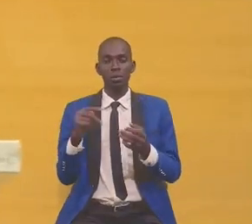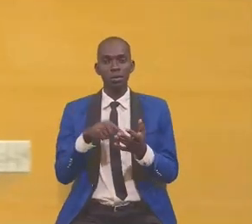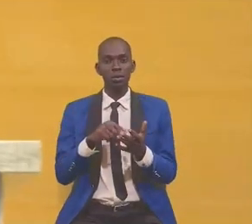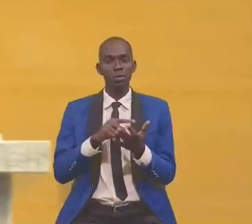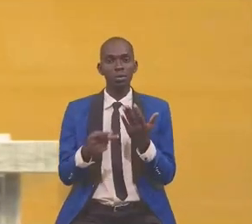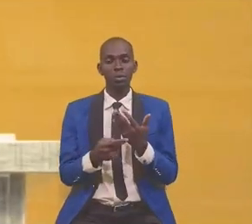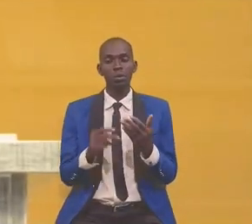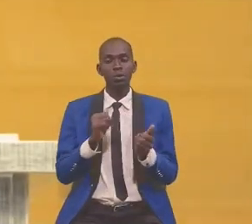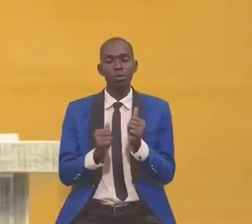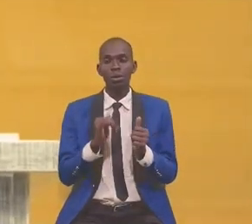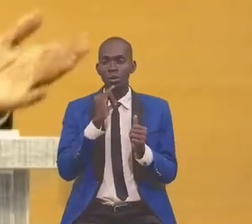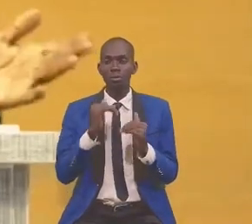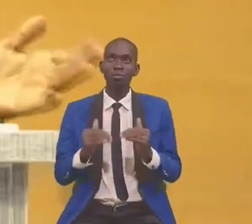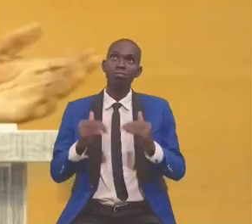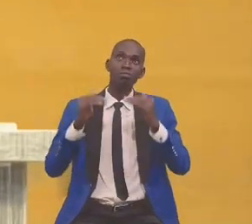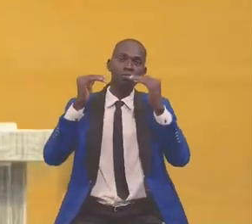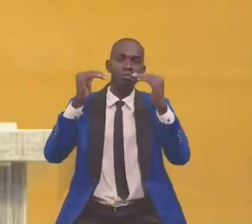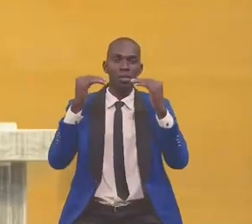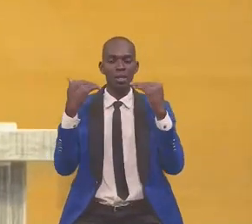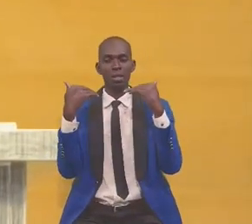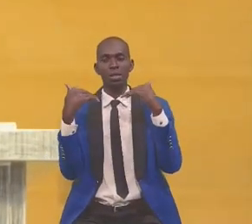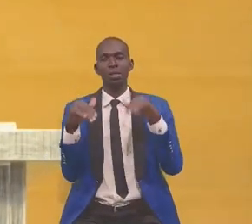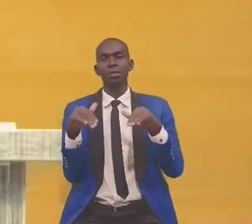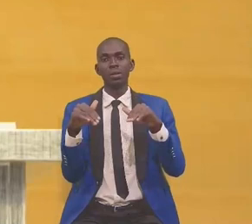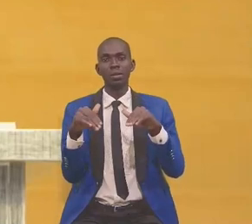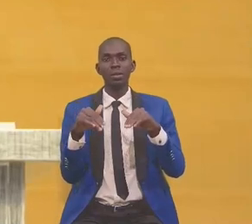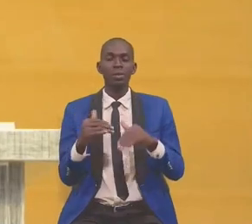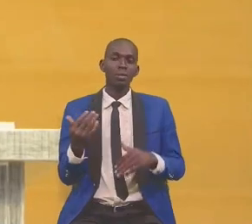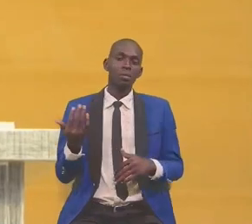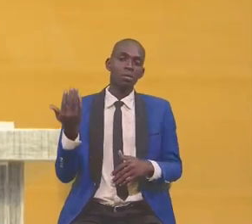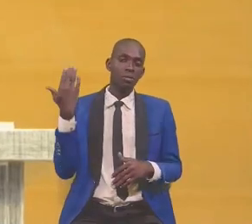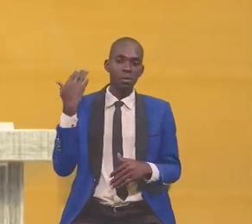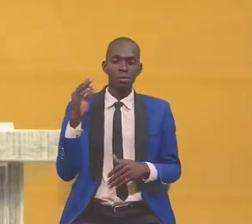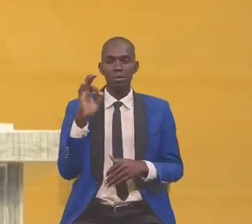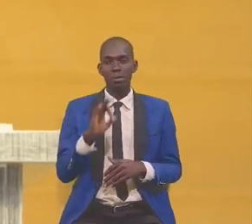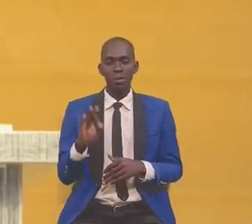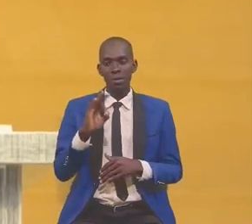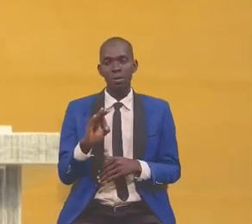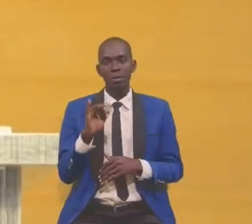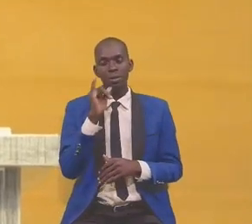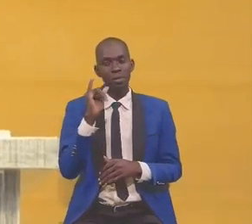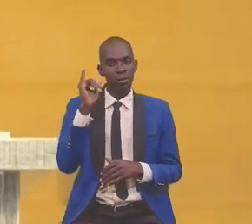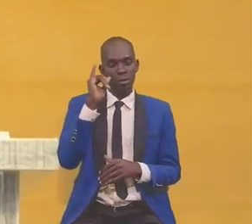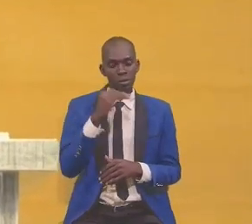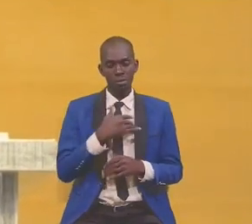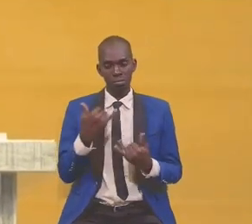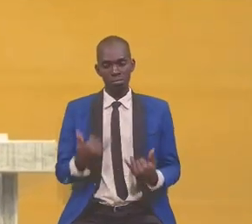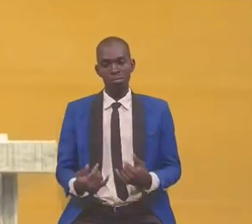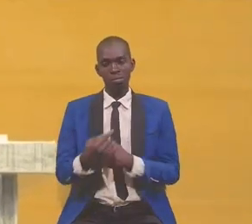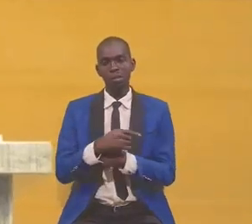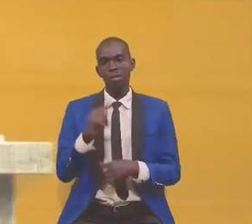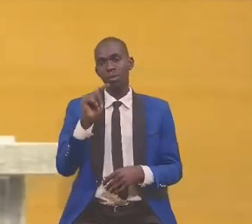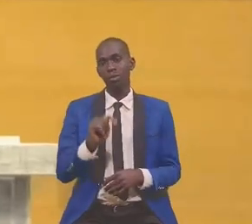dépasser les limites, le vendredi, hier, lundi et aujourd'hui, mardi. Nous